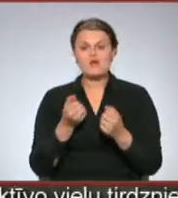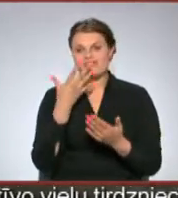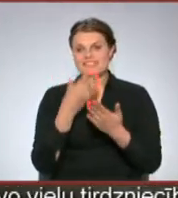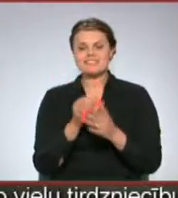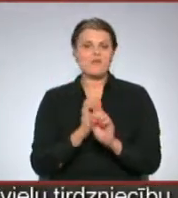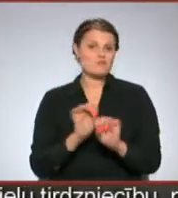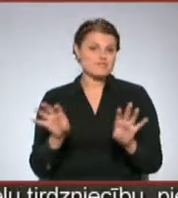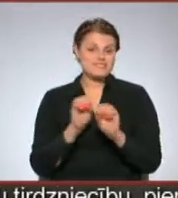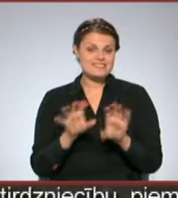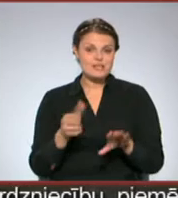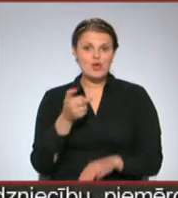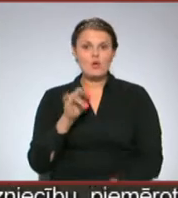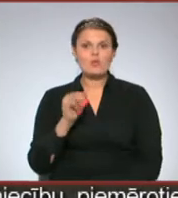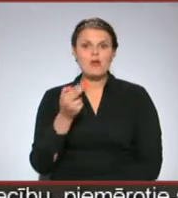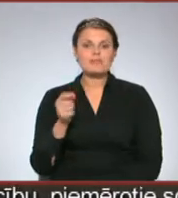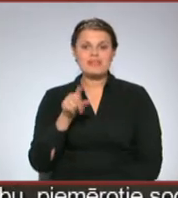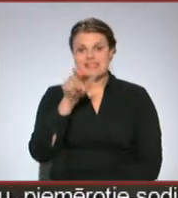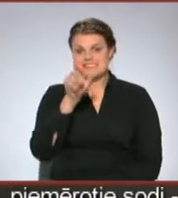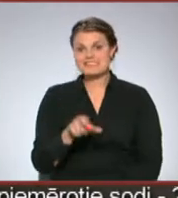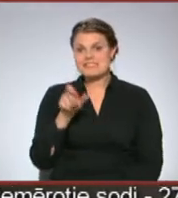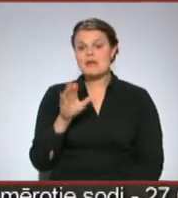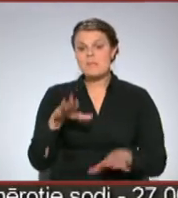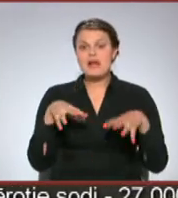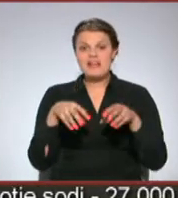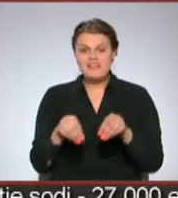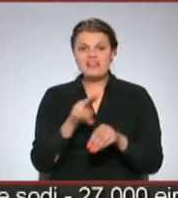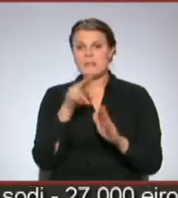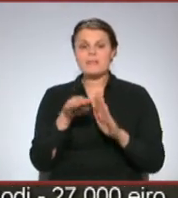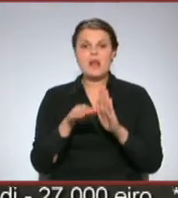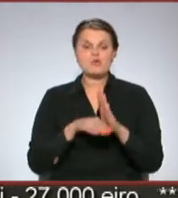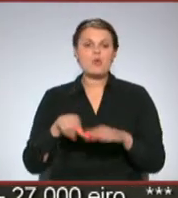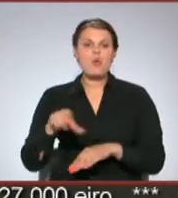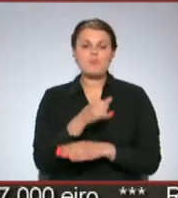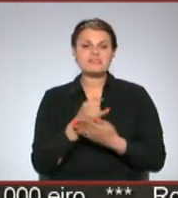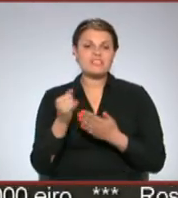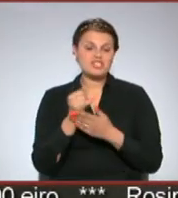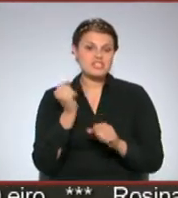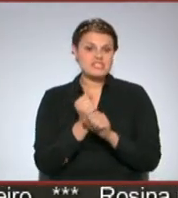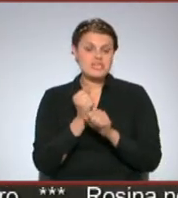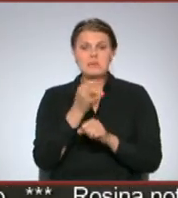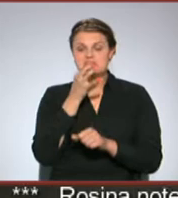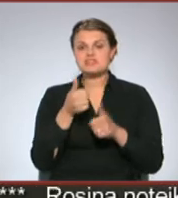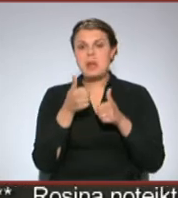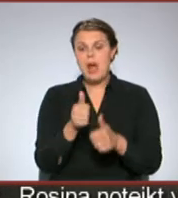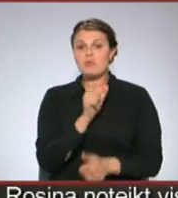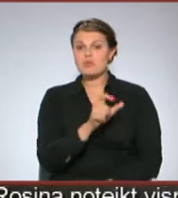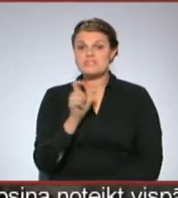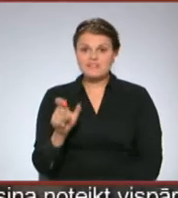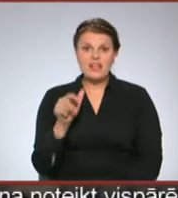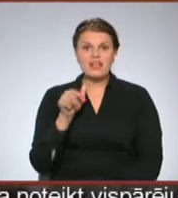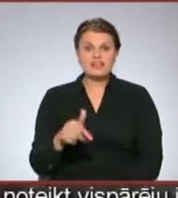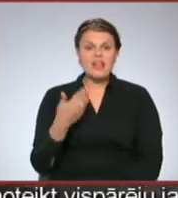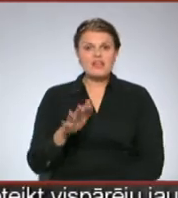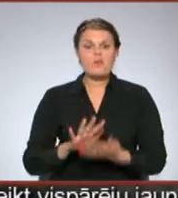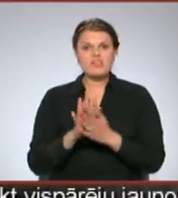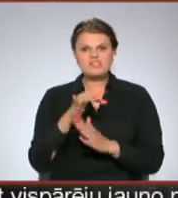savu stāstu. Grobiņnieki par veiktajiem, kaut arī nesankcionētajiem upes tīrīšanas darbiem teica atzinīgus vārdus. Te jau